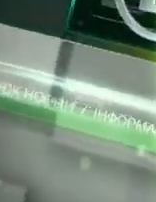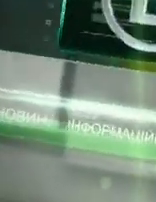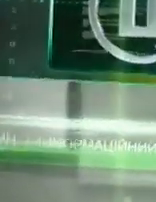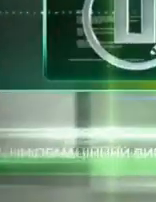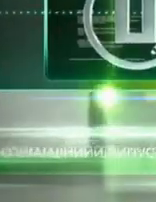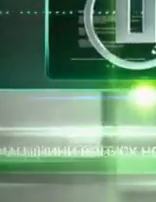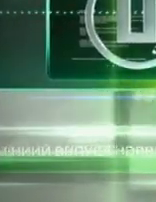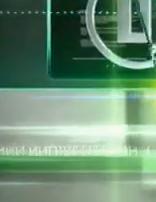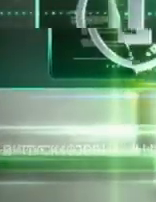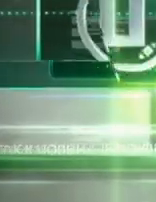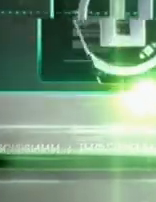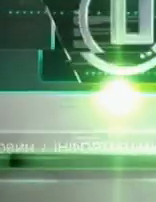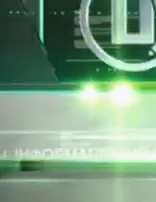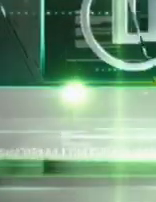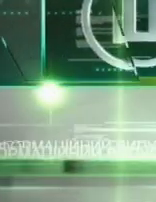Музика